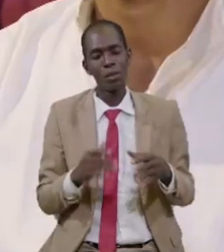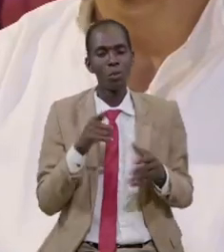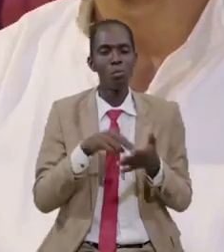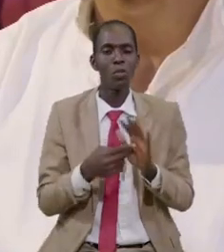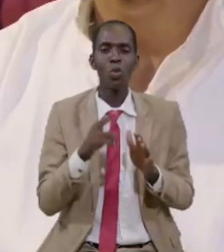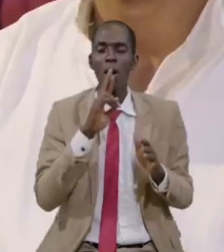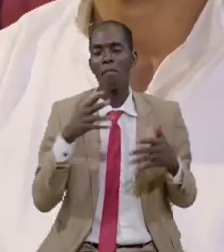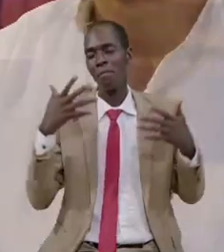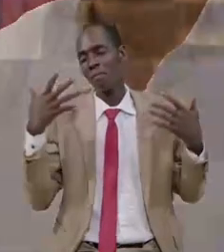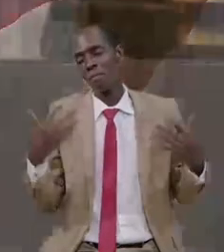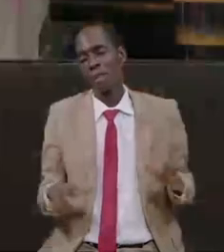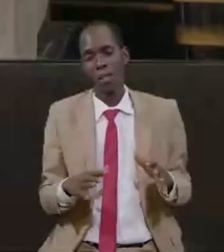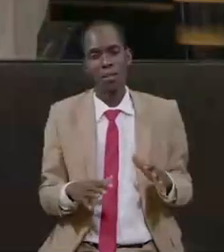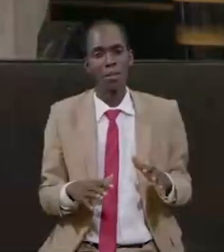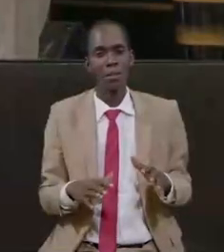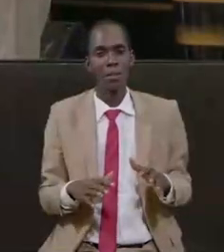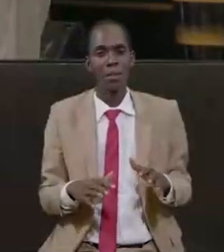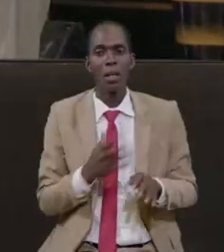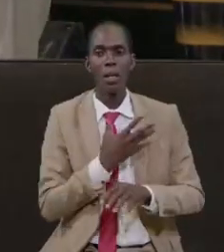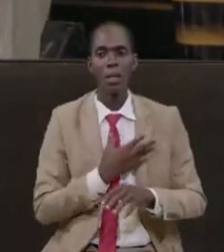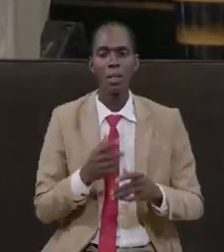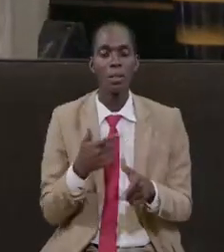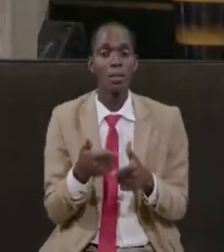complètement. Tu es complètement terminé.